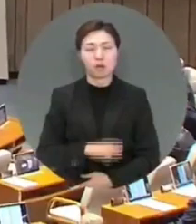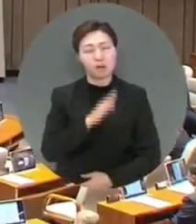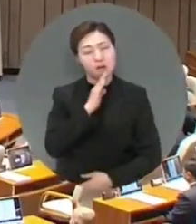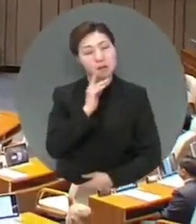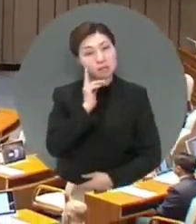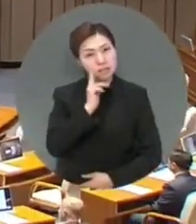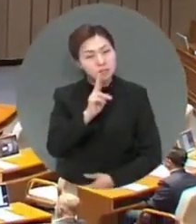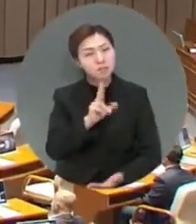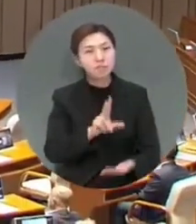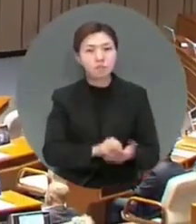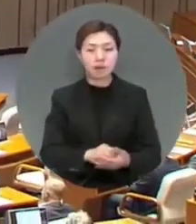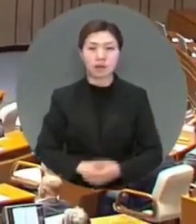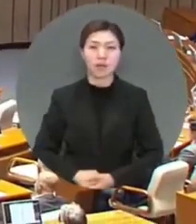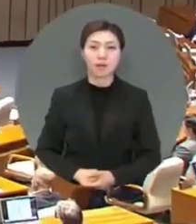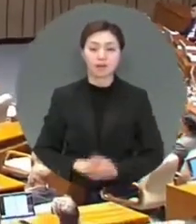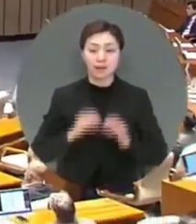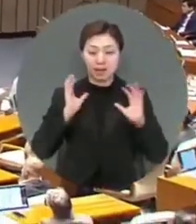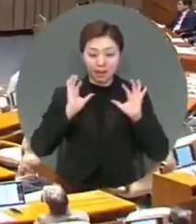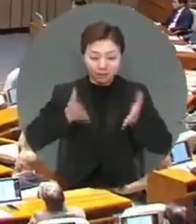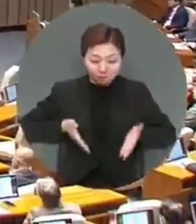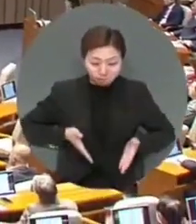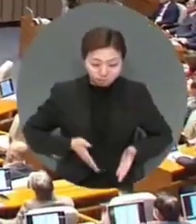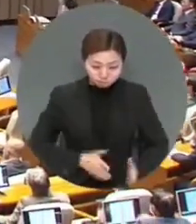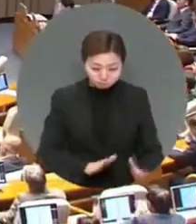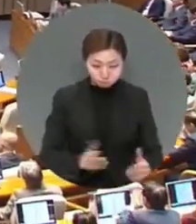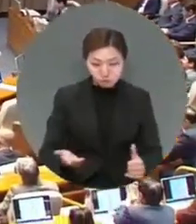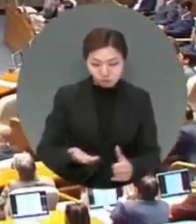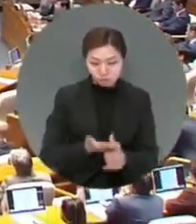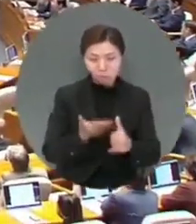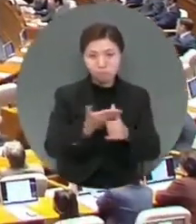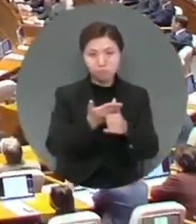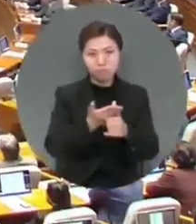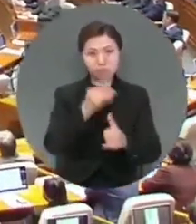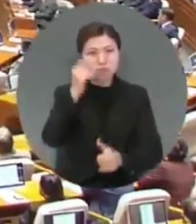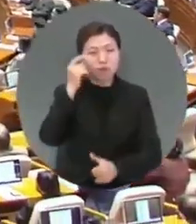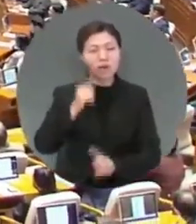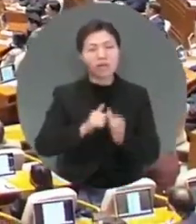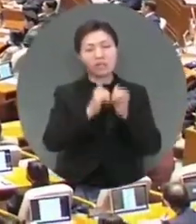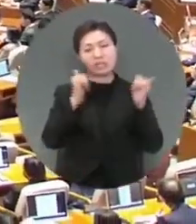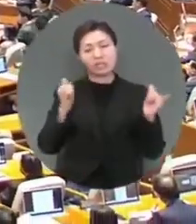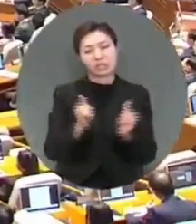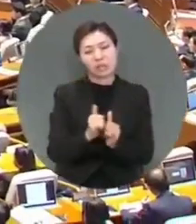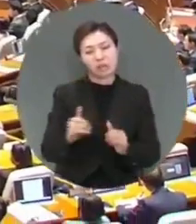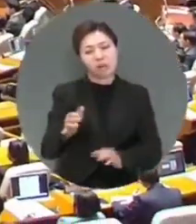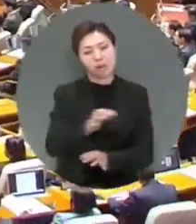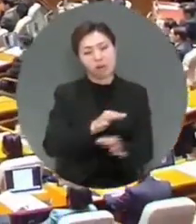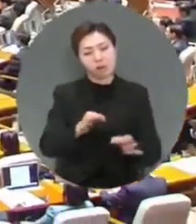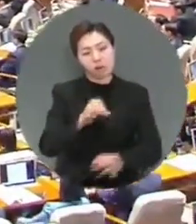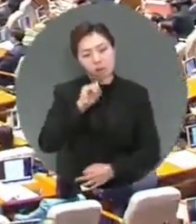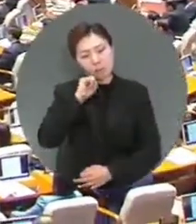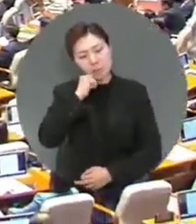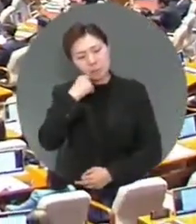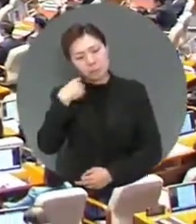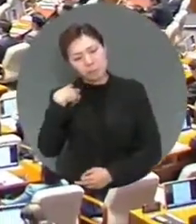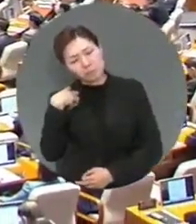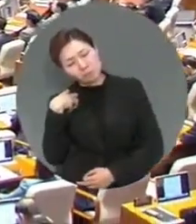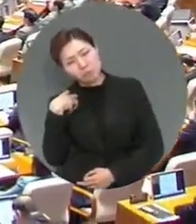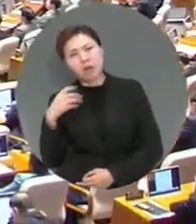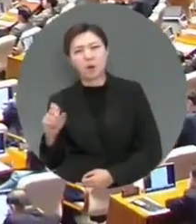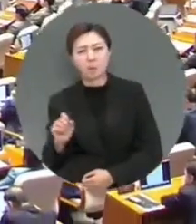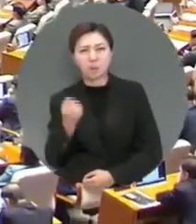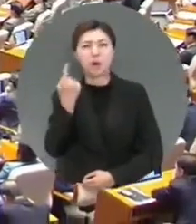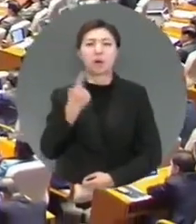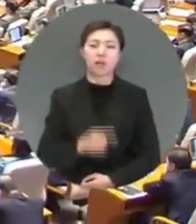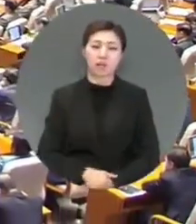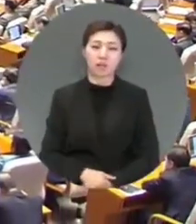양육에 따른 경제 사회적 부담 등 그 원인이 다양하겠지만 우리 사회에 대한